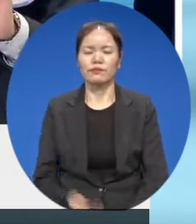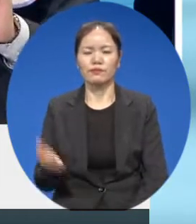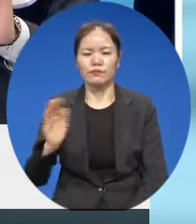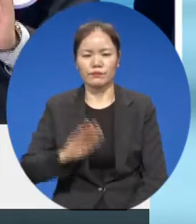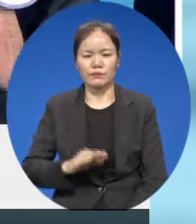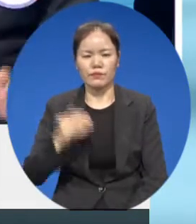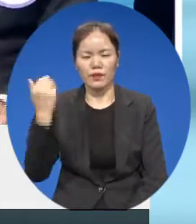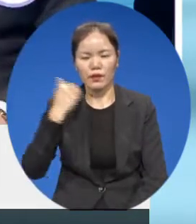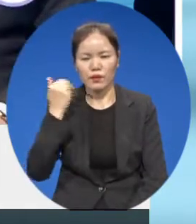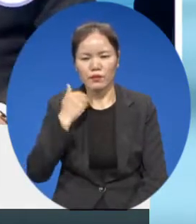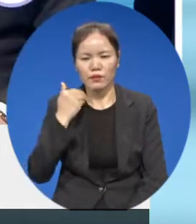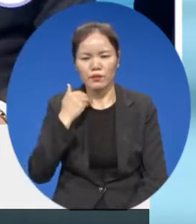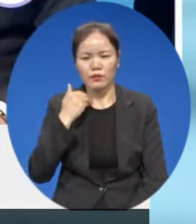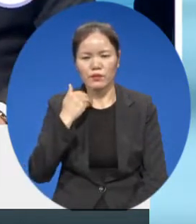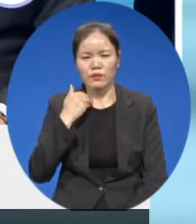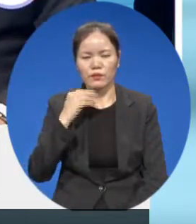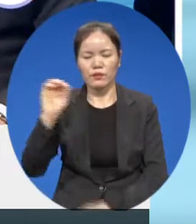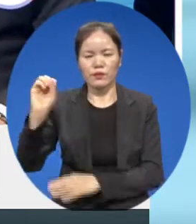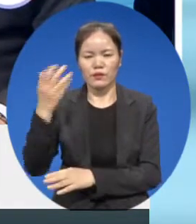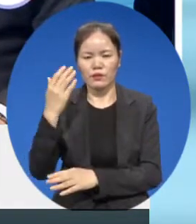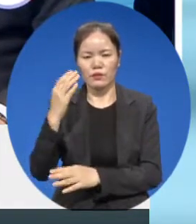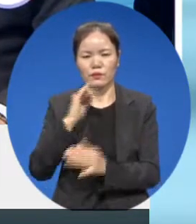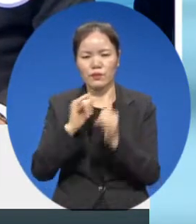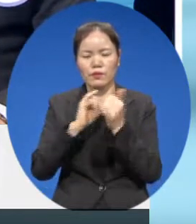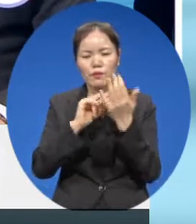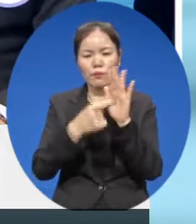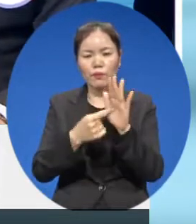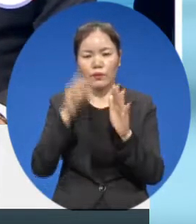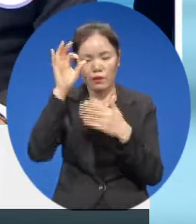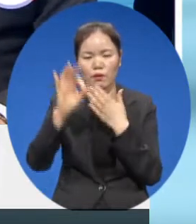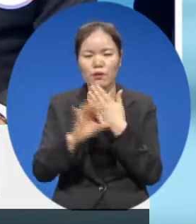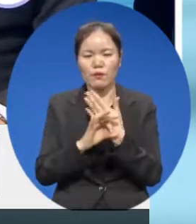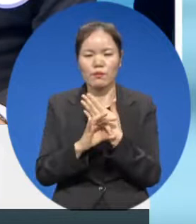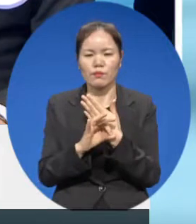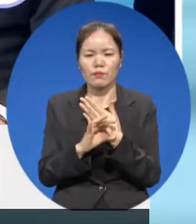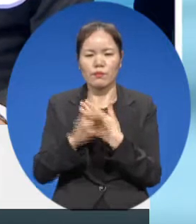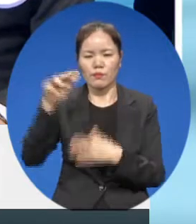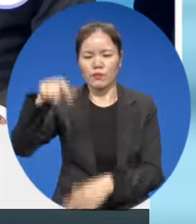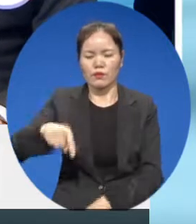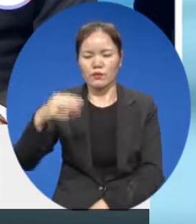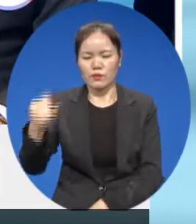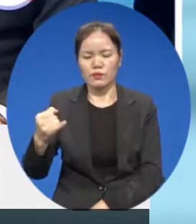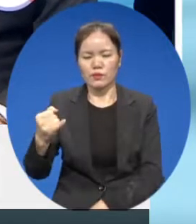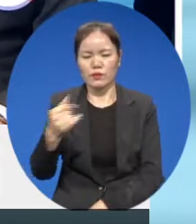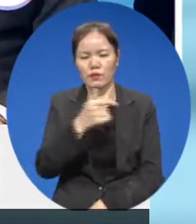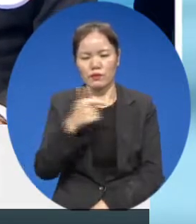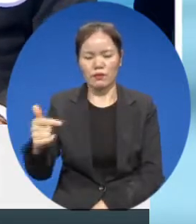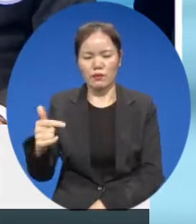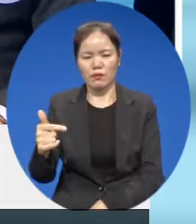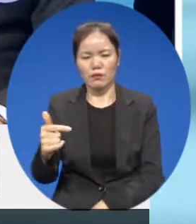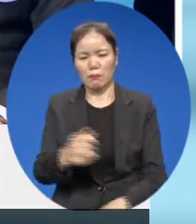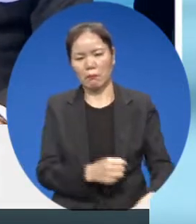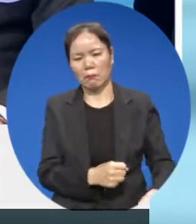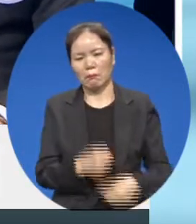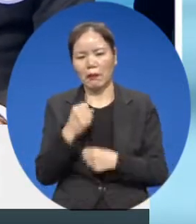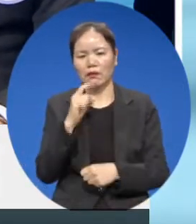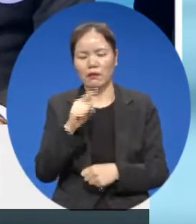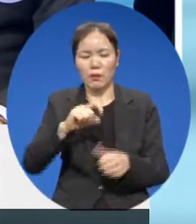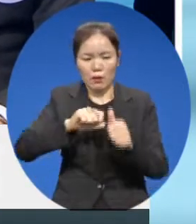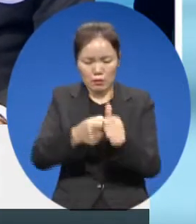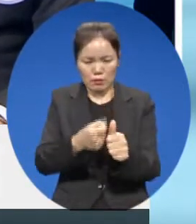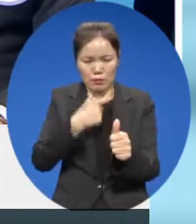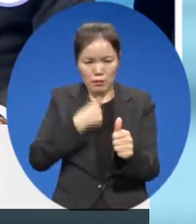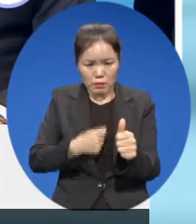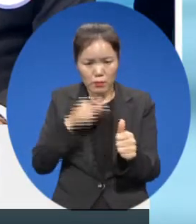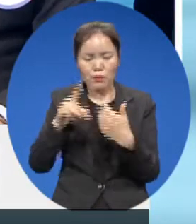여당 의원들의 어떤 인터뷰가 언론에 보도되는 맥락에 보게 되면 추미애 장관이 허술했다 이런 목소리도 나오고 있어요 그 징계를 하려면